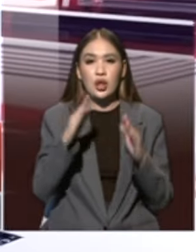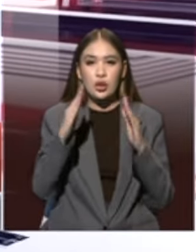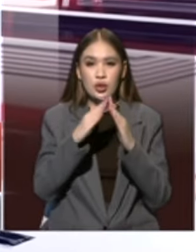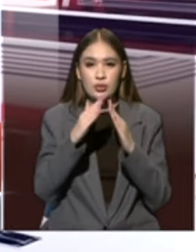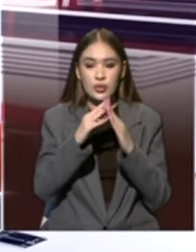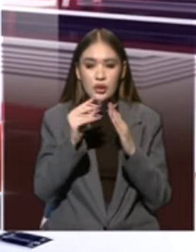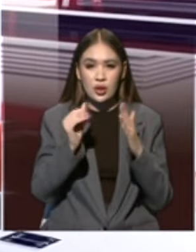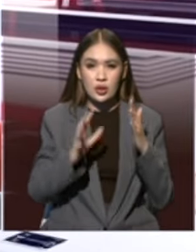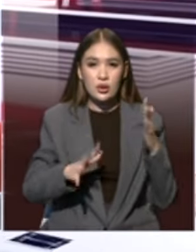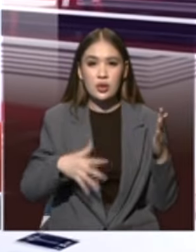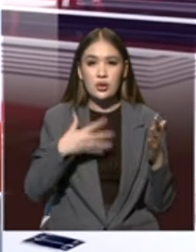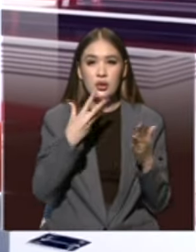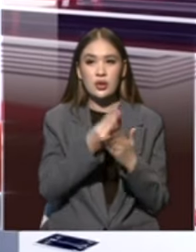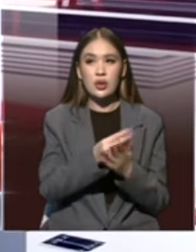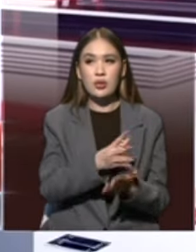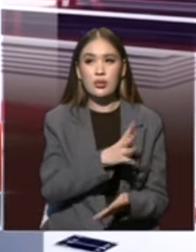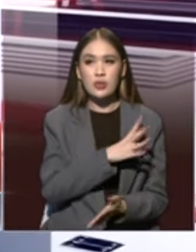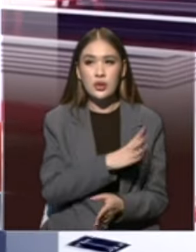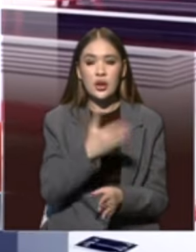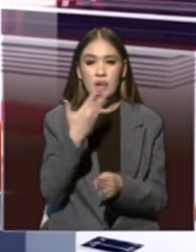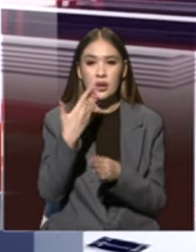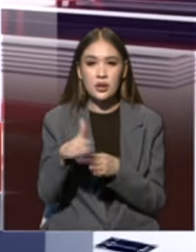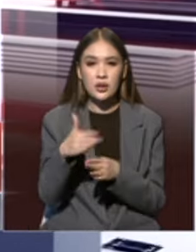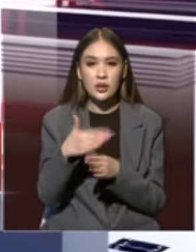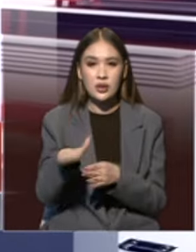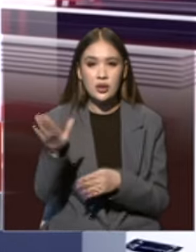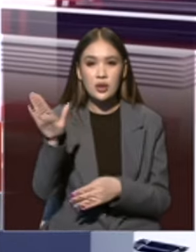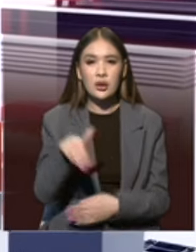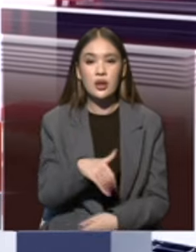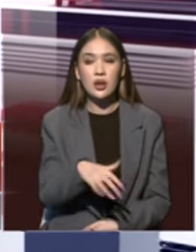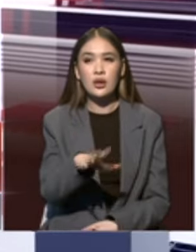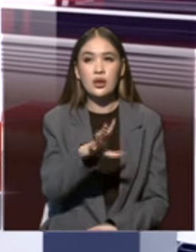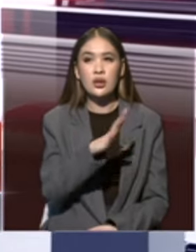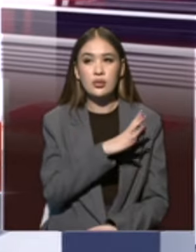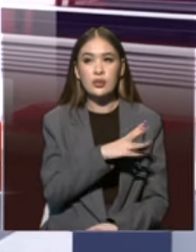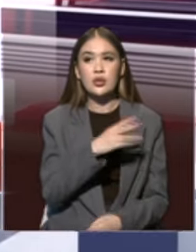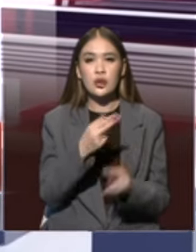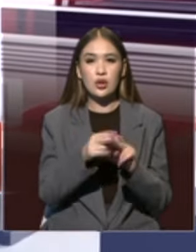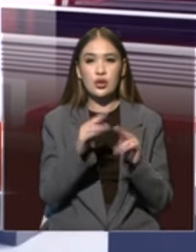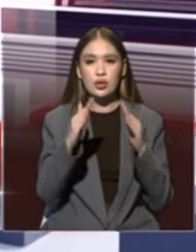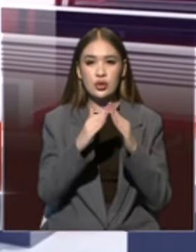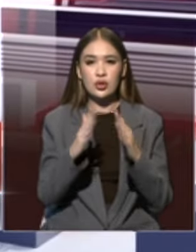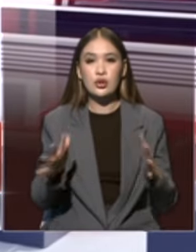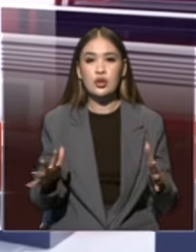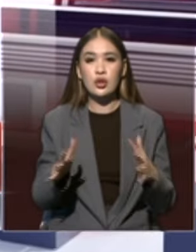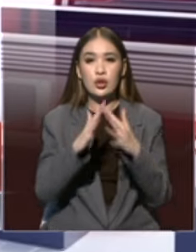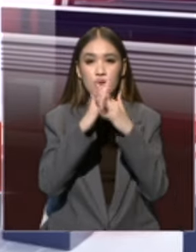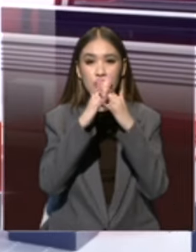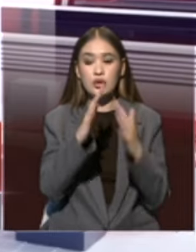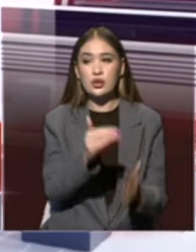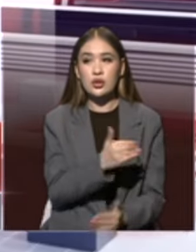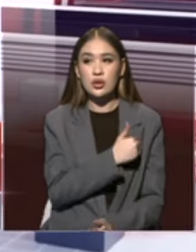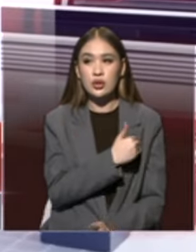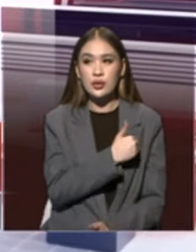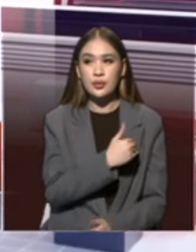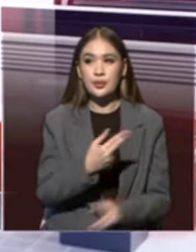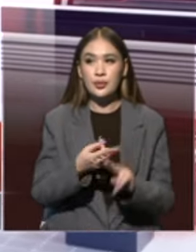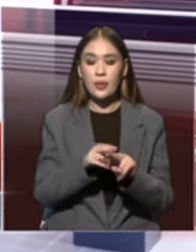жұмсадық. Кредит алдық, әйтеуір ішпей жемей сол үйді тұрғыздық. Сөйтіп әбдіп